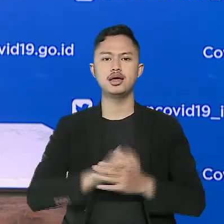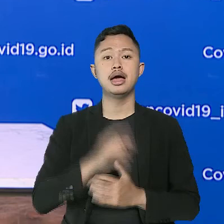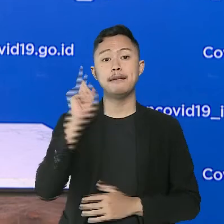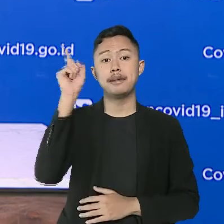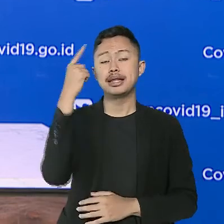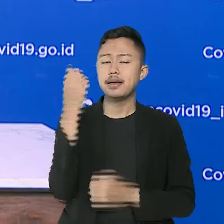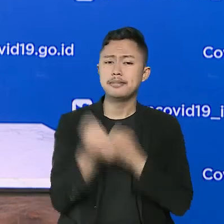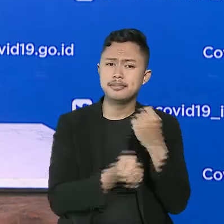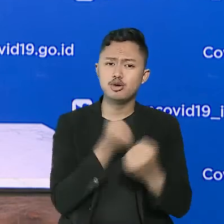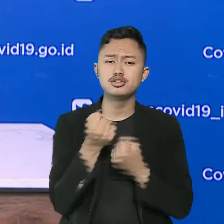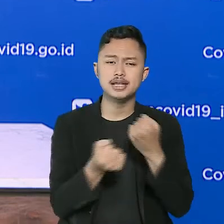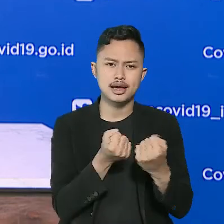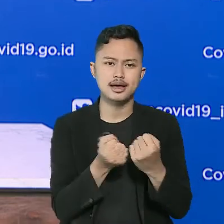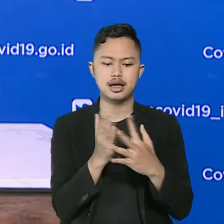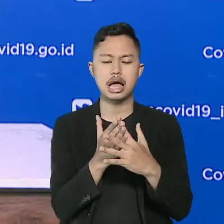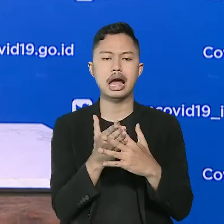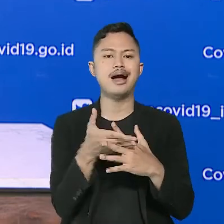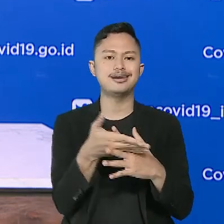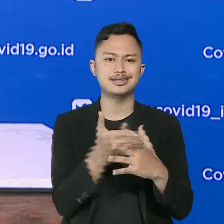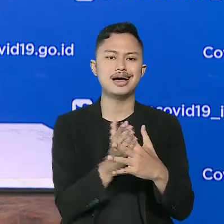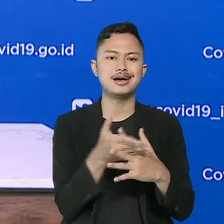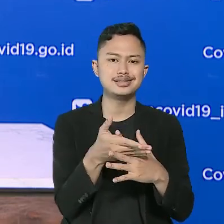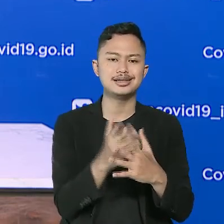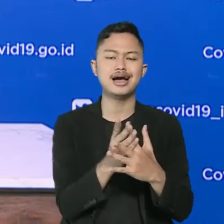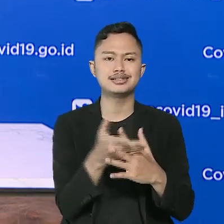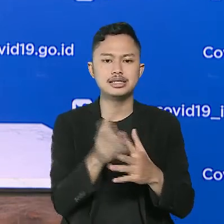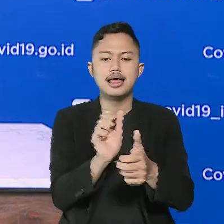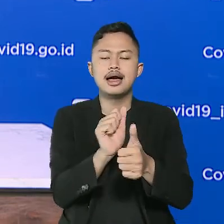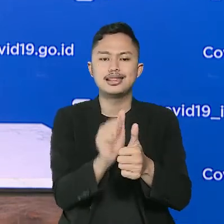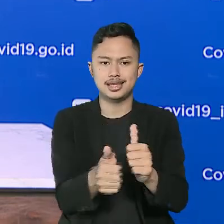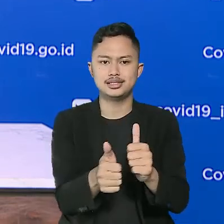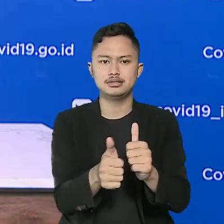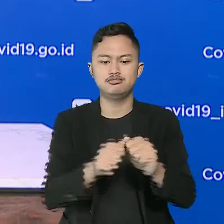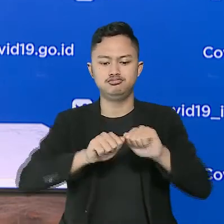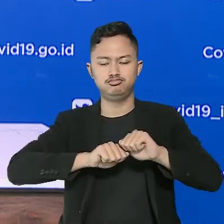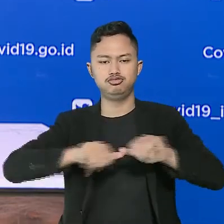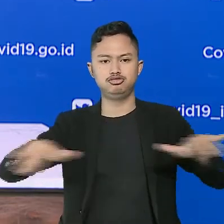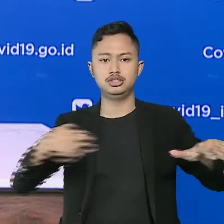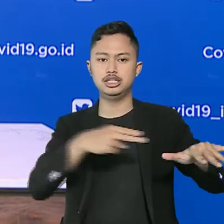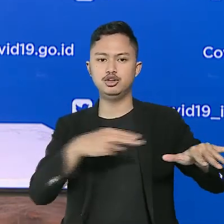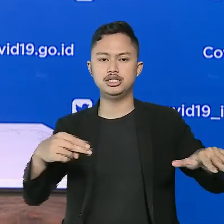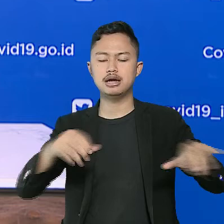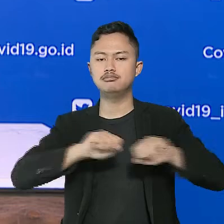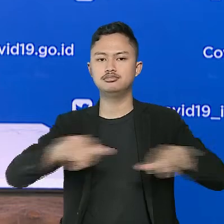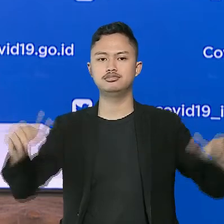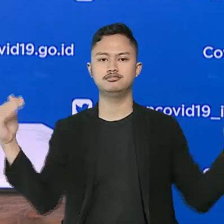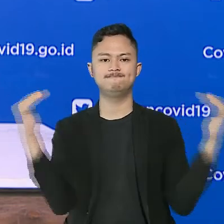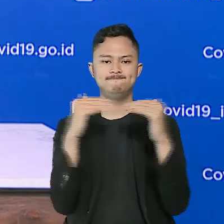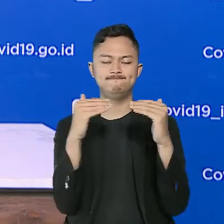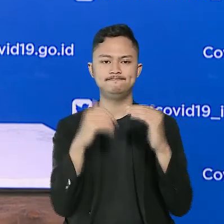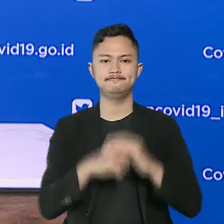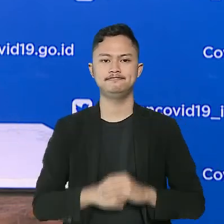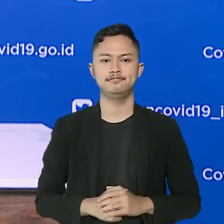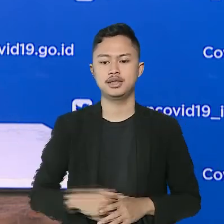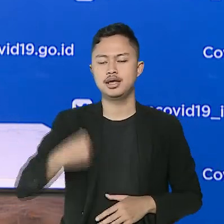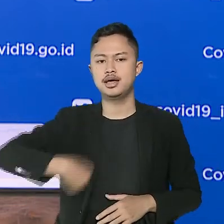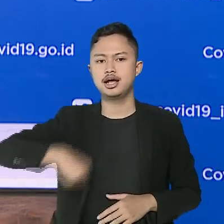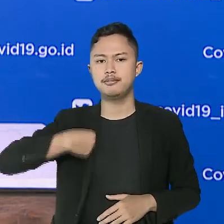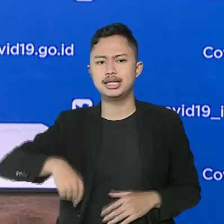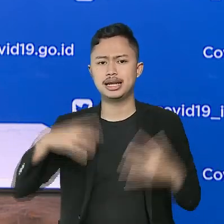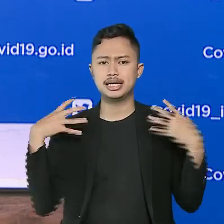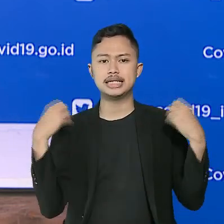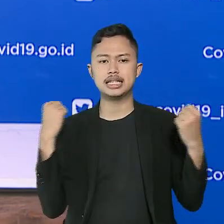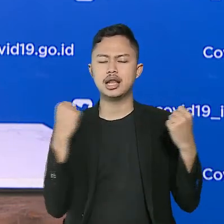berupaya keras meningkatkan aksesabilitas tes diagnostik secara merata di Indonesia. Untuk itu, Kementerian